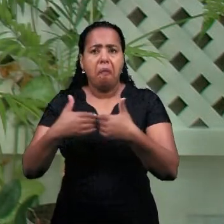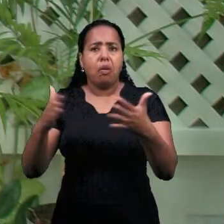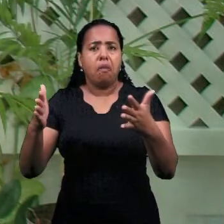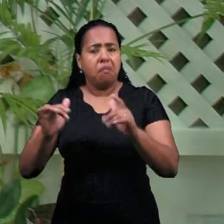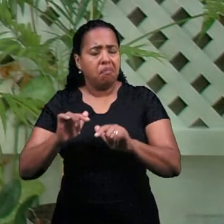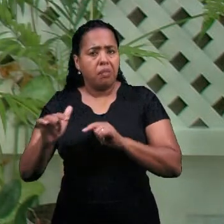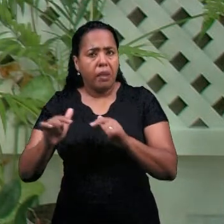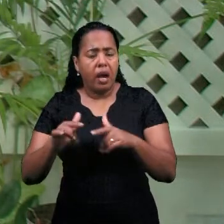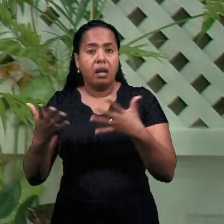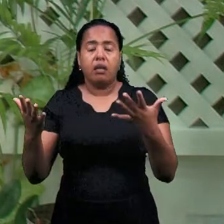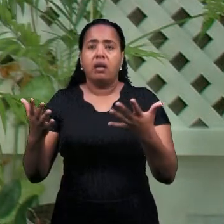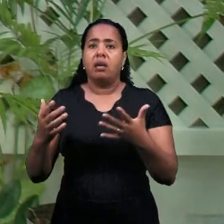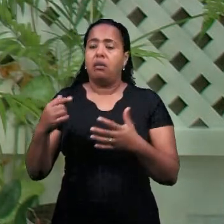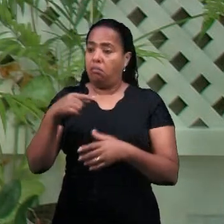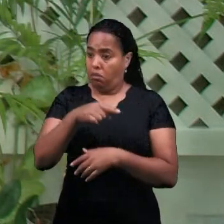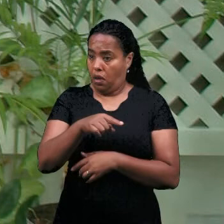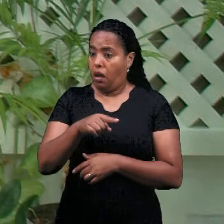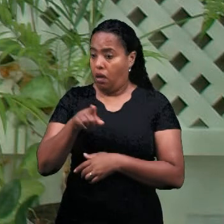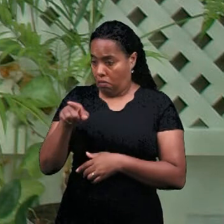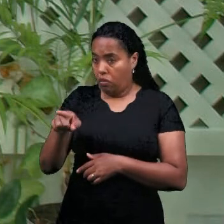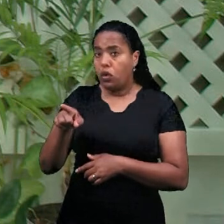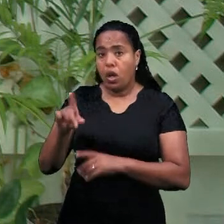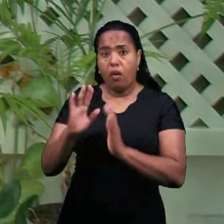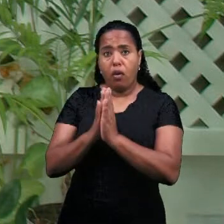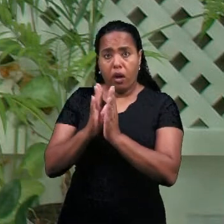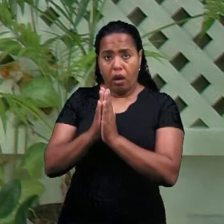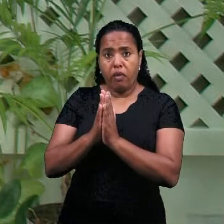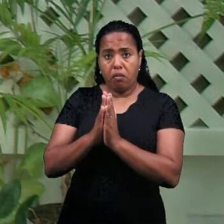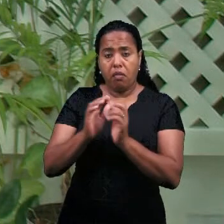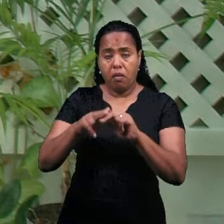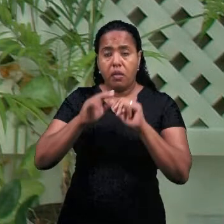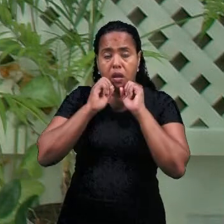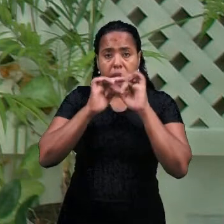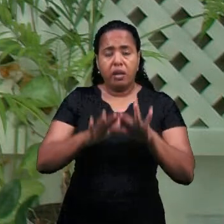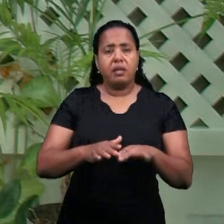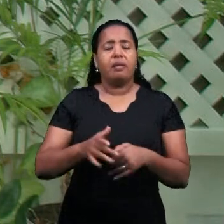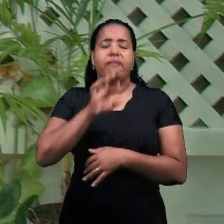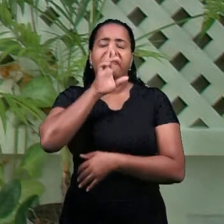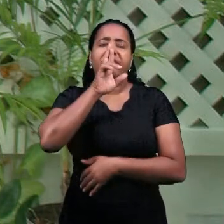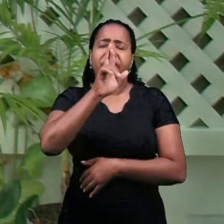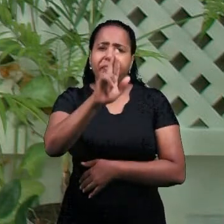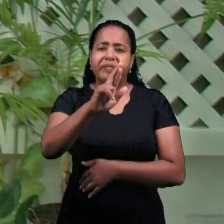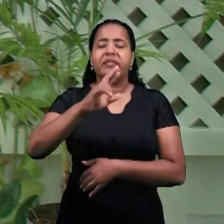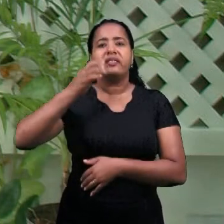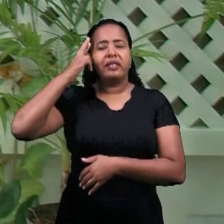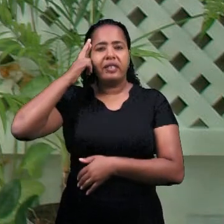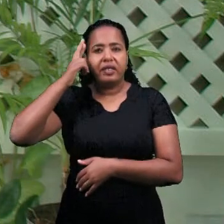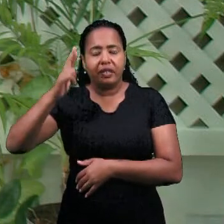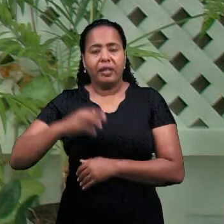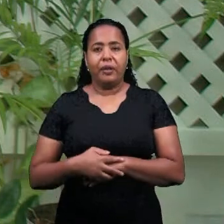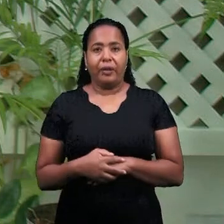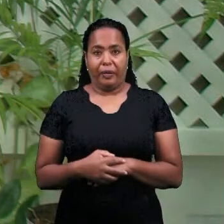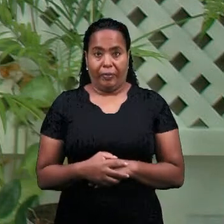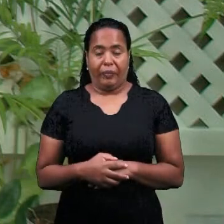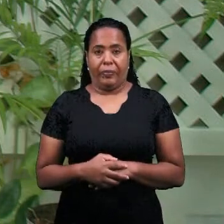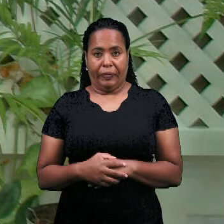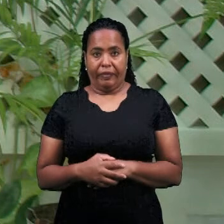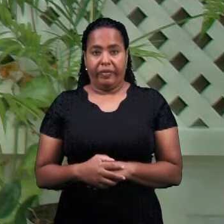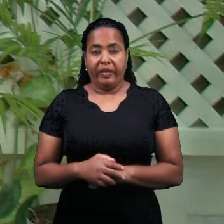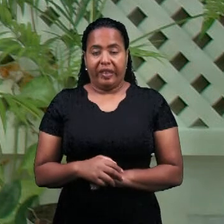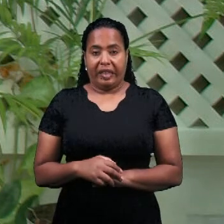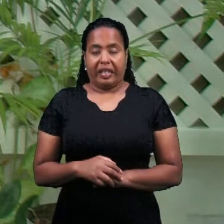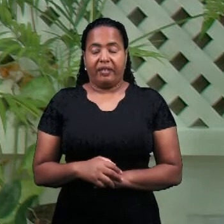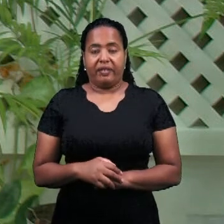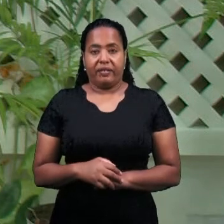ouverte. Il était en train de prier pour cela. C'est une réponse du Seigneur. L'Église de nos jours,